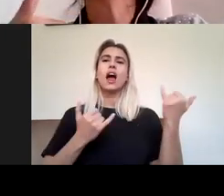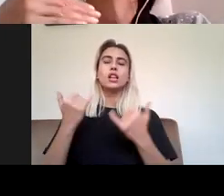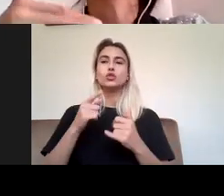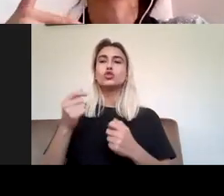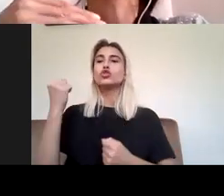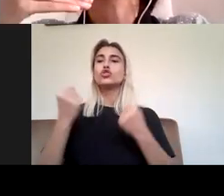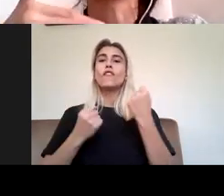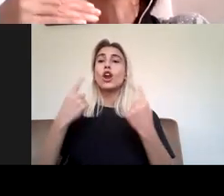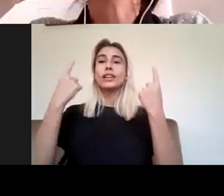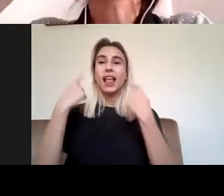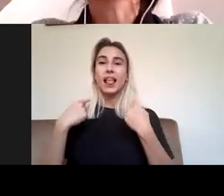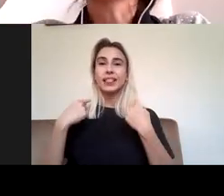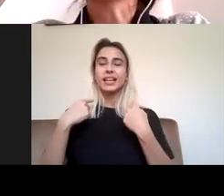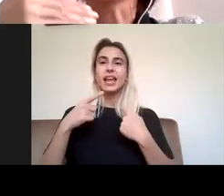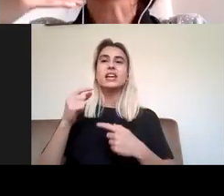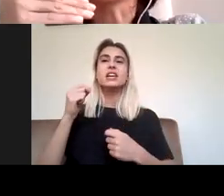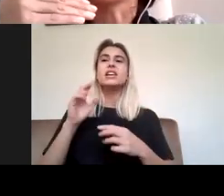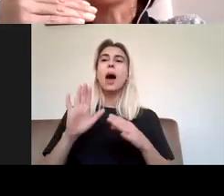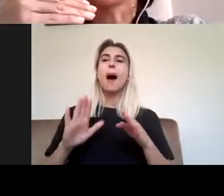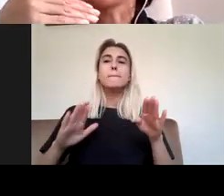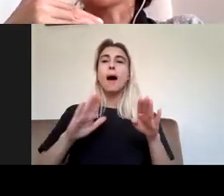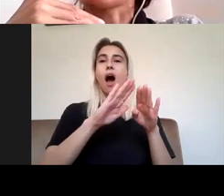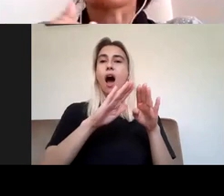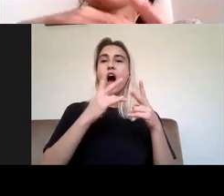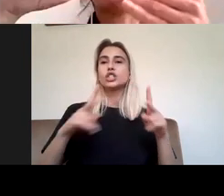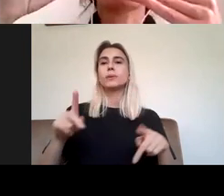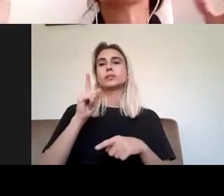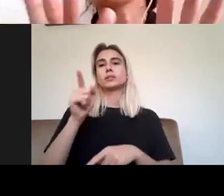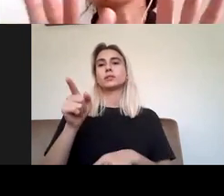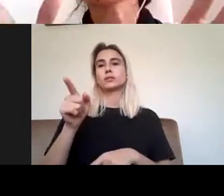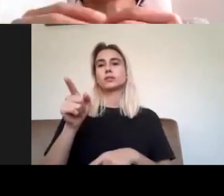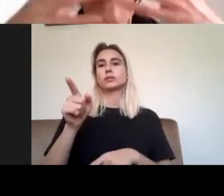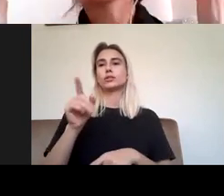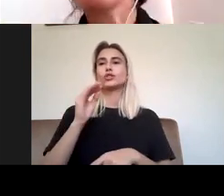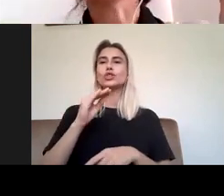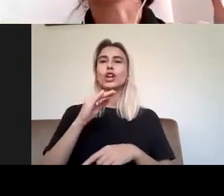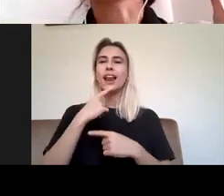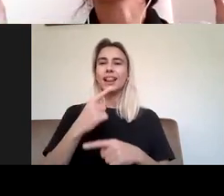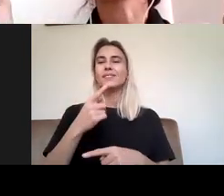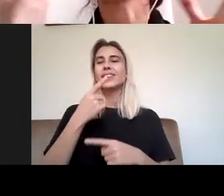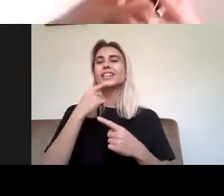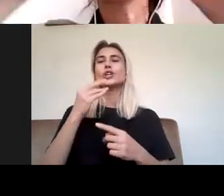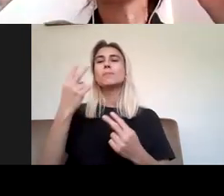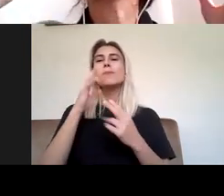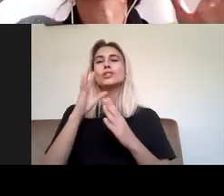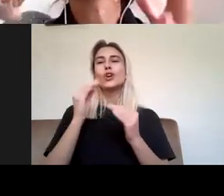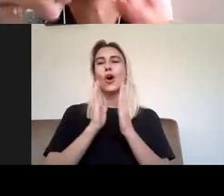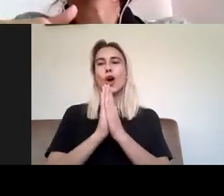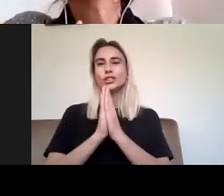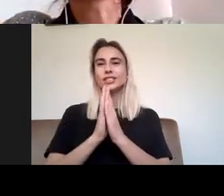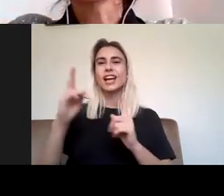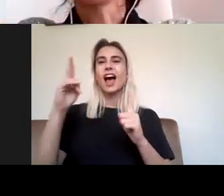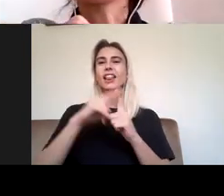Şoförün yetkisindedir rampanın açılması. Bu arada çocuklar, yani çocuklar dediğime bakmayın. Çok özür dilerim yani